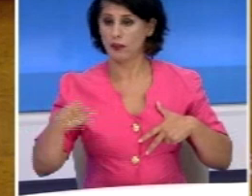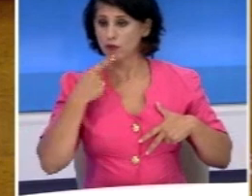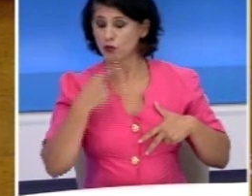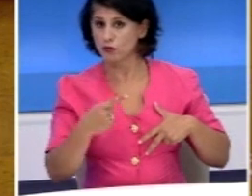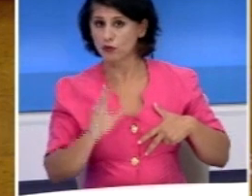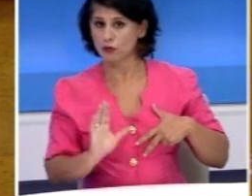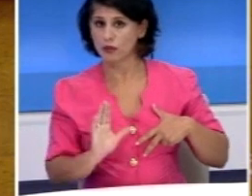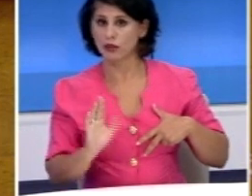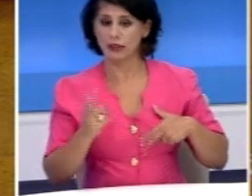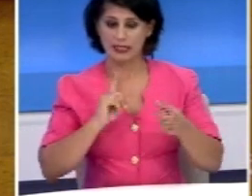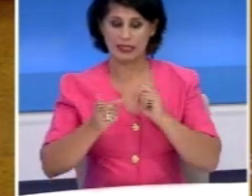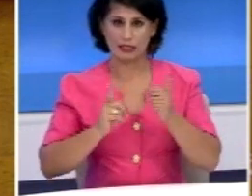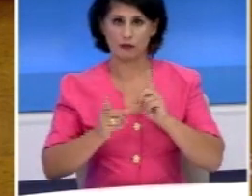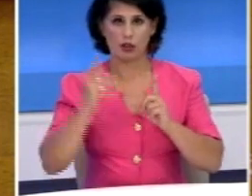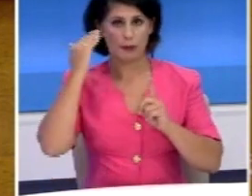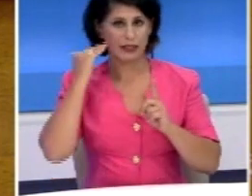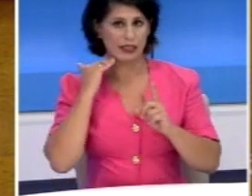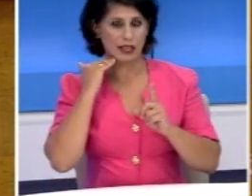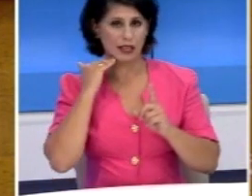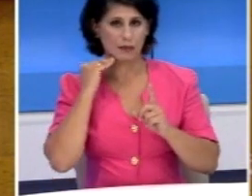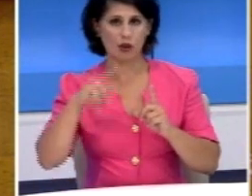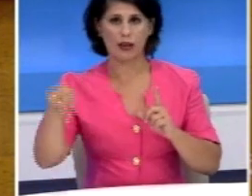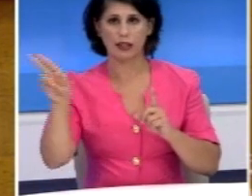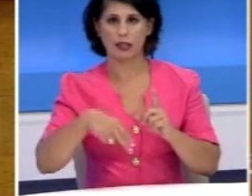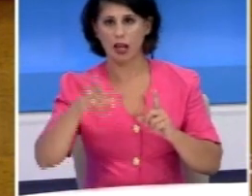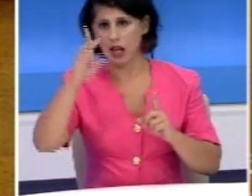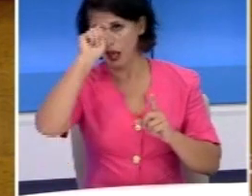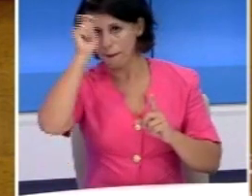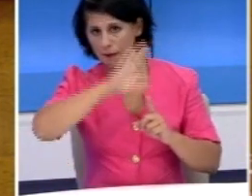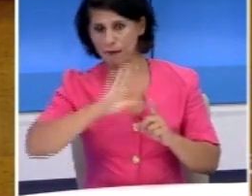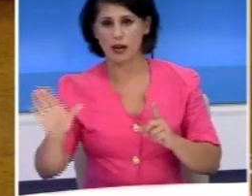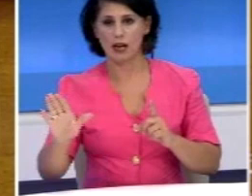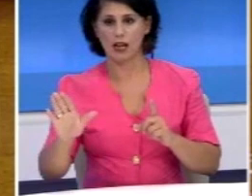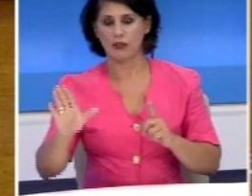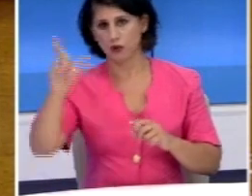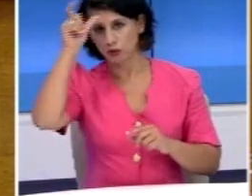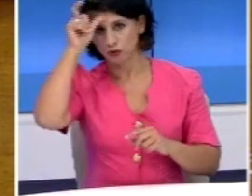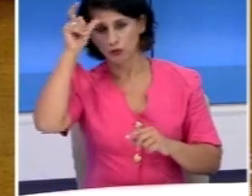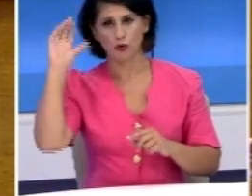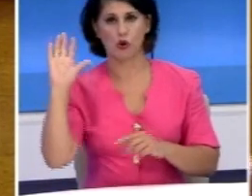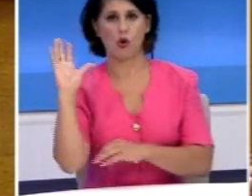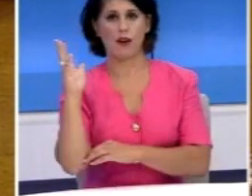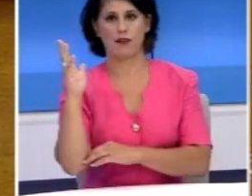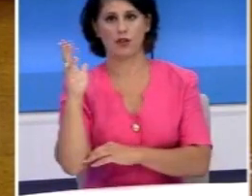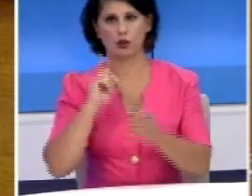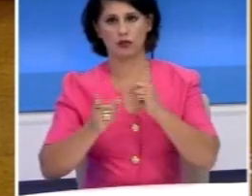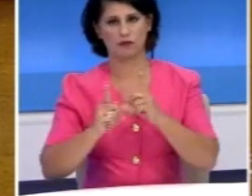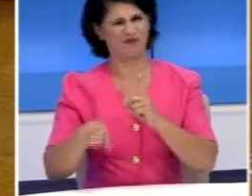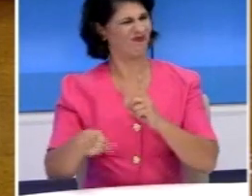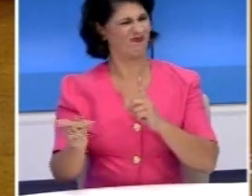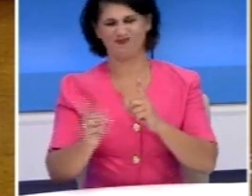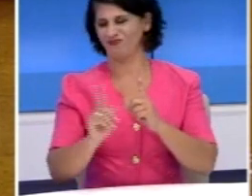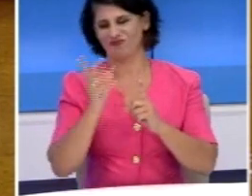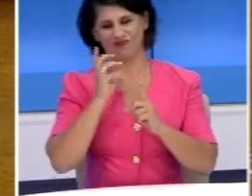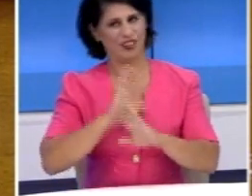σας ότι η συμφωνία με την Αίγυπτο ακυρώνει το απαράδεκτο τουρκολιβικό σύμφωνο επίσης δεν ευσταθούν.